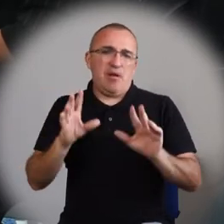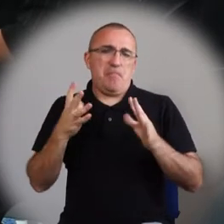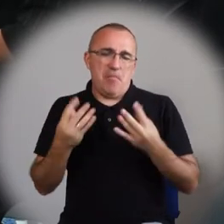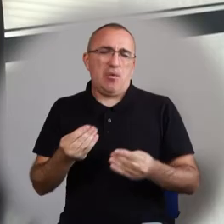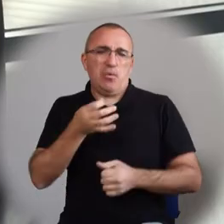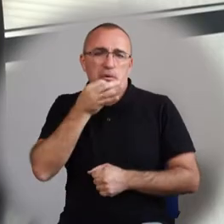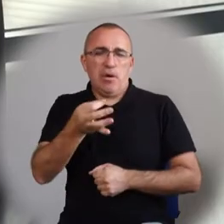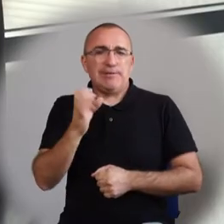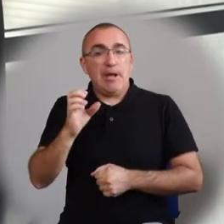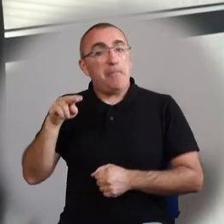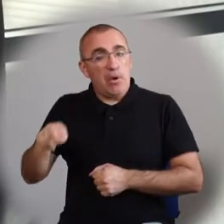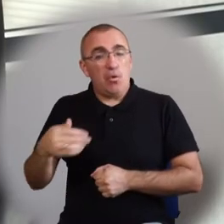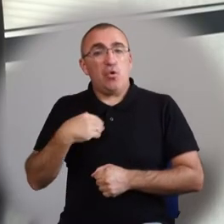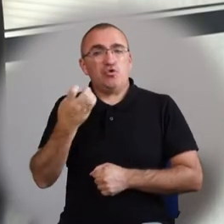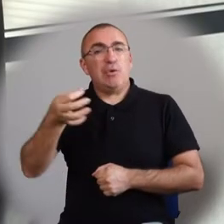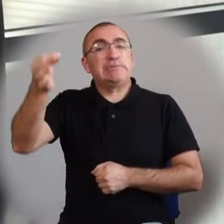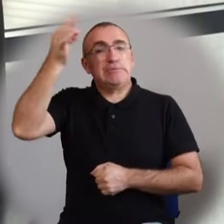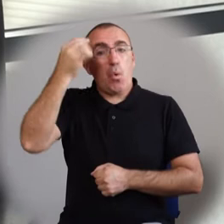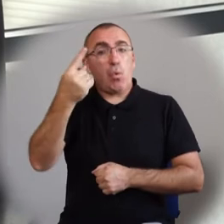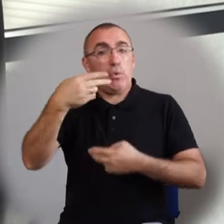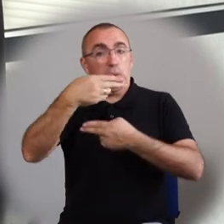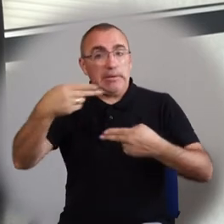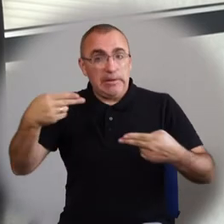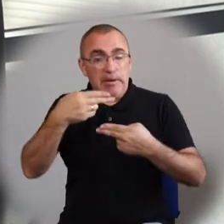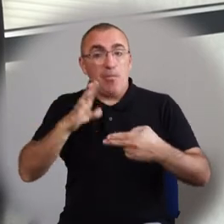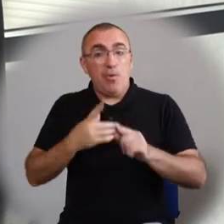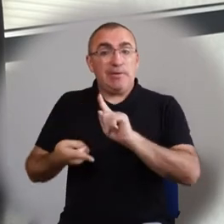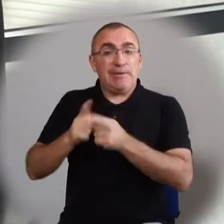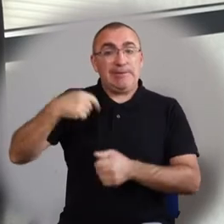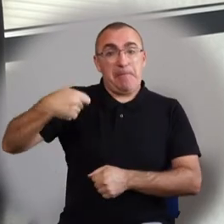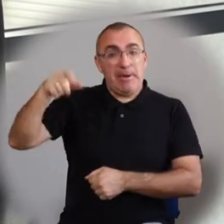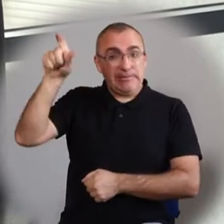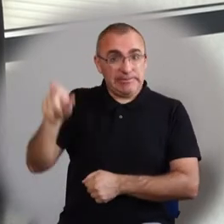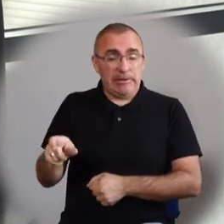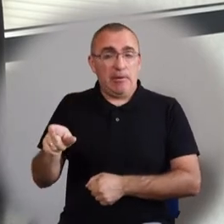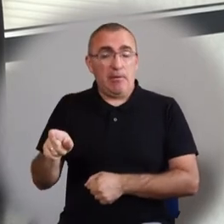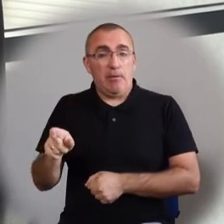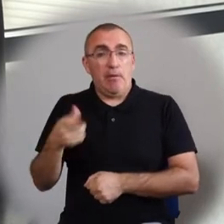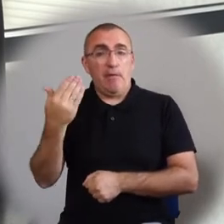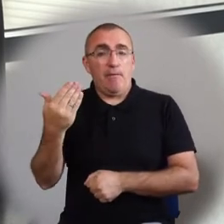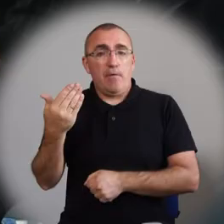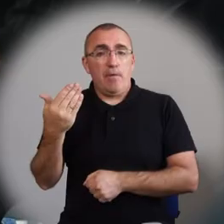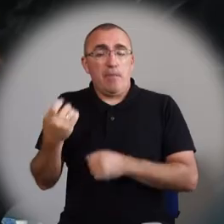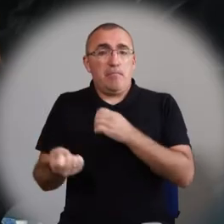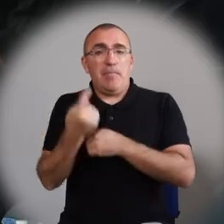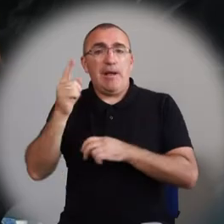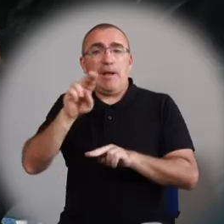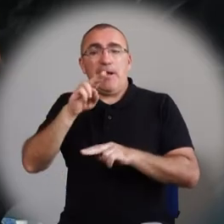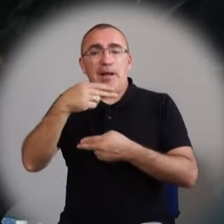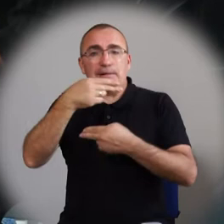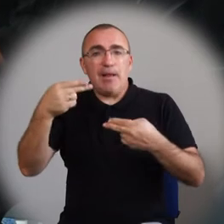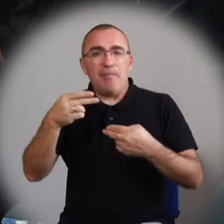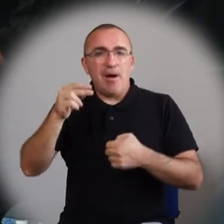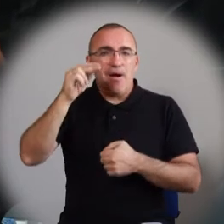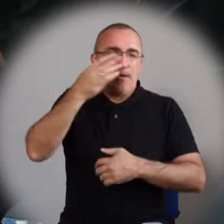м'яко кажучи. Сергій Петрович, ну я хочу ще згадати одну тему, от коли змінився президент, якось випала така тема,